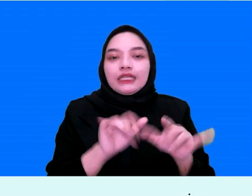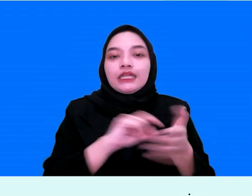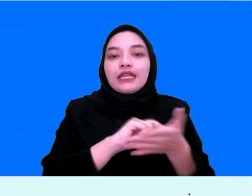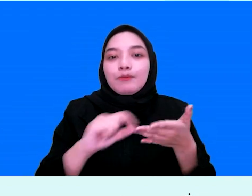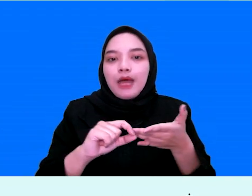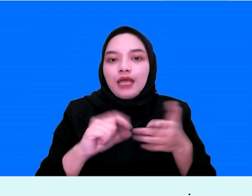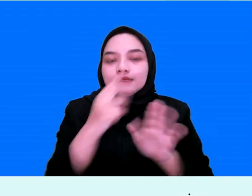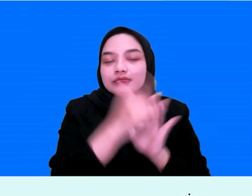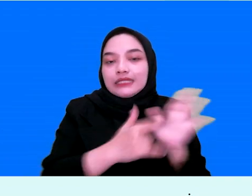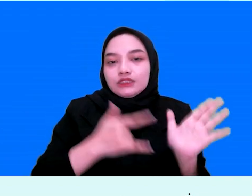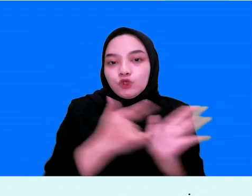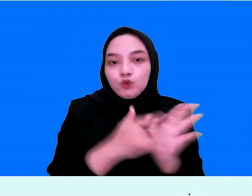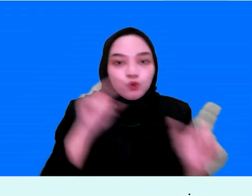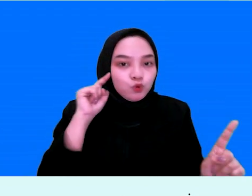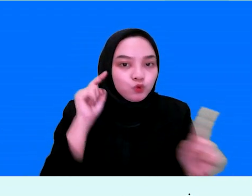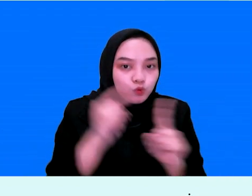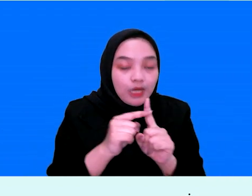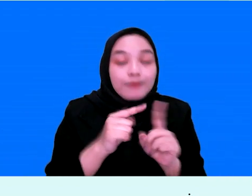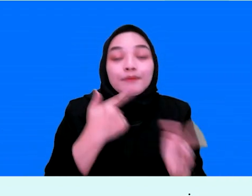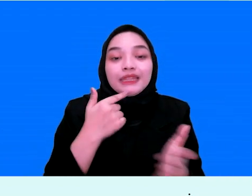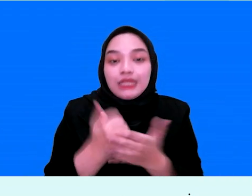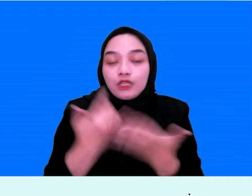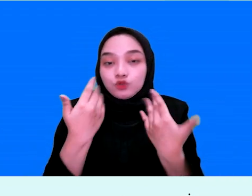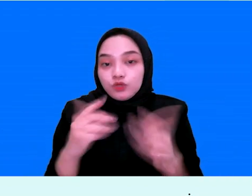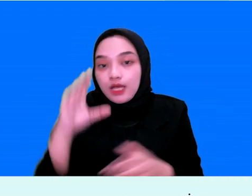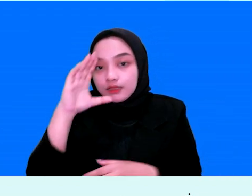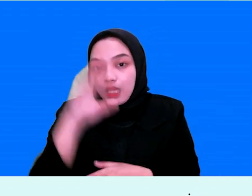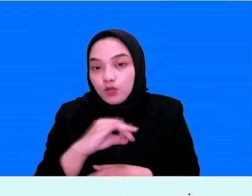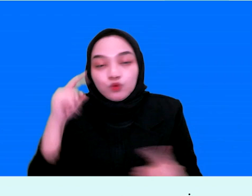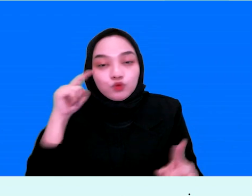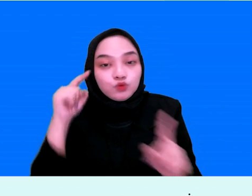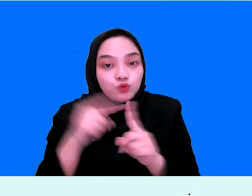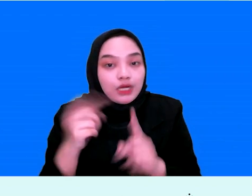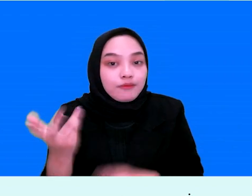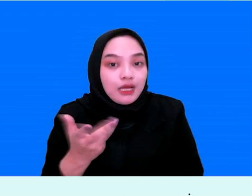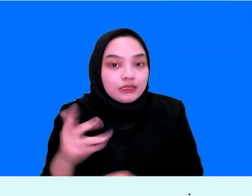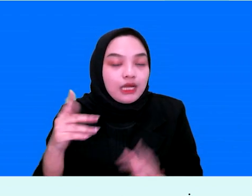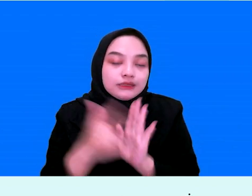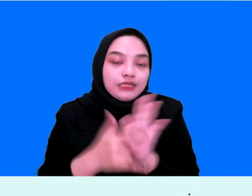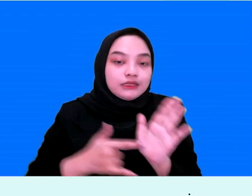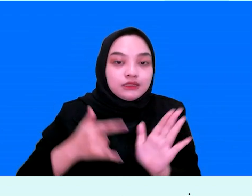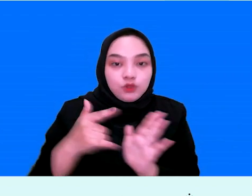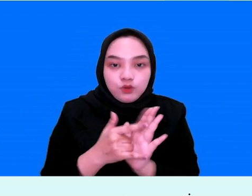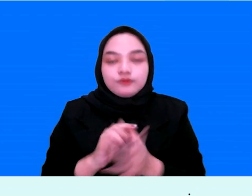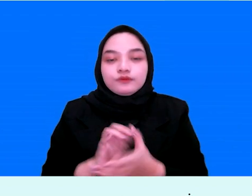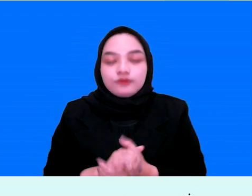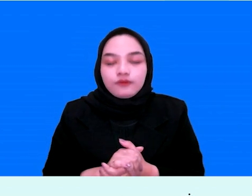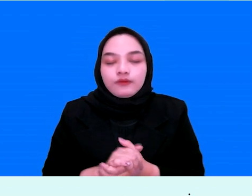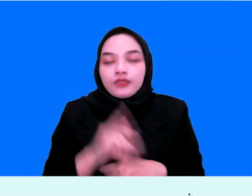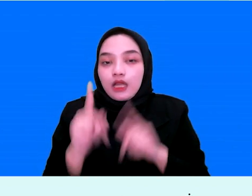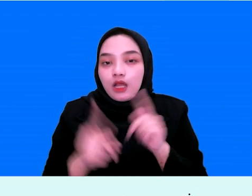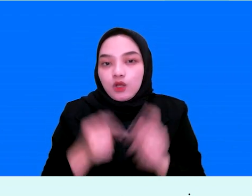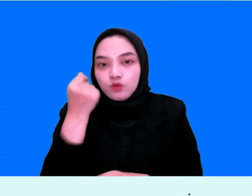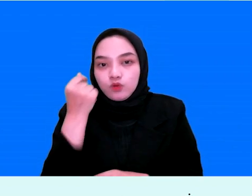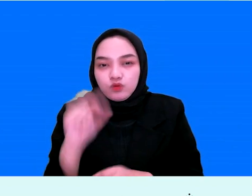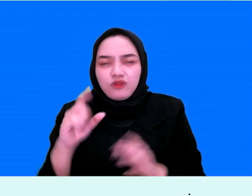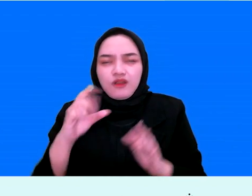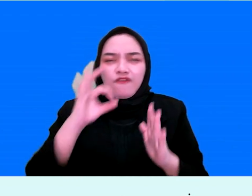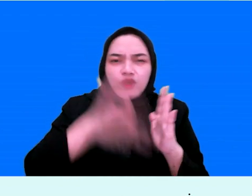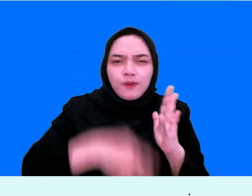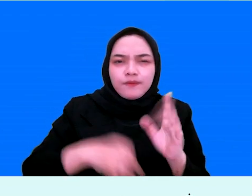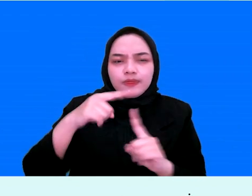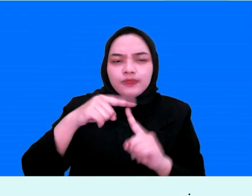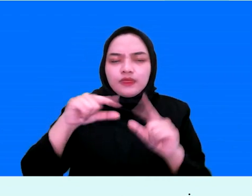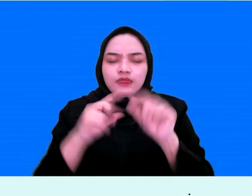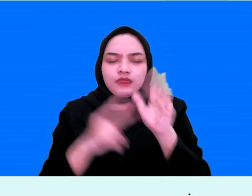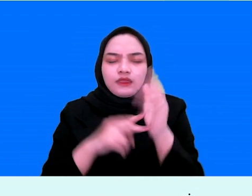stasiun. Jika memang pengguna sudah mengetahui stasiun mana yang akan dituju. Sedangkan untuk form tanggal itu